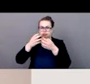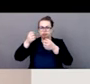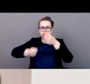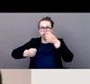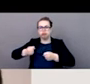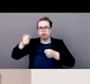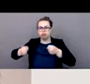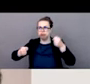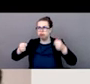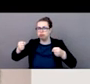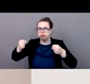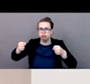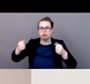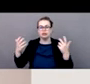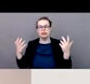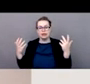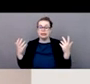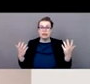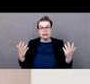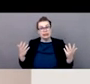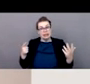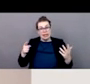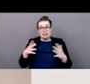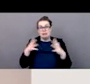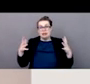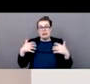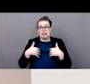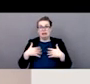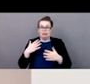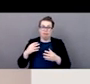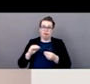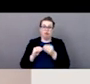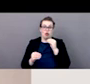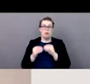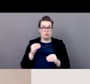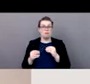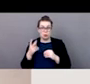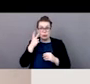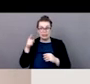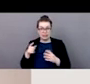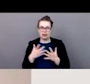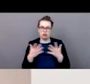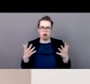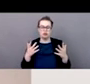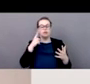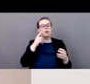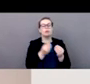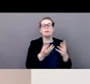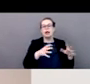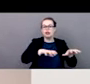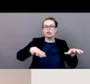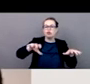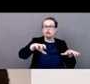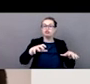qu'ils sont éligibles à un certain service minimum lors de cette période d'urgence même s'ils ne sont pas munis de documents dans